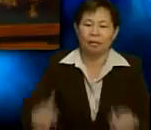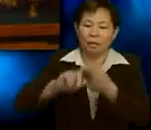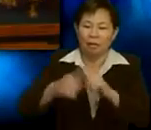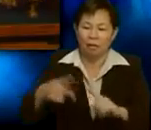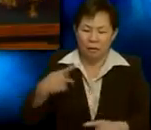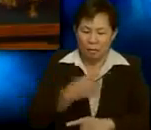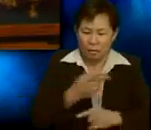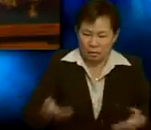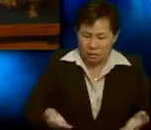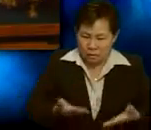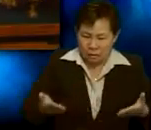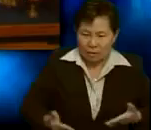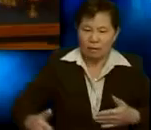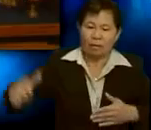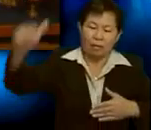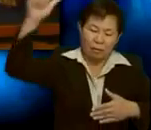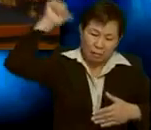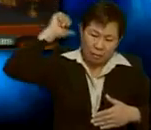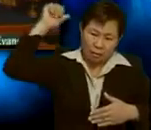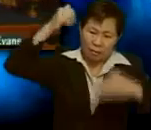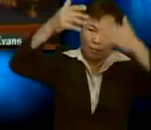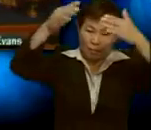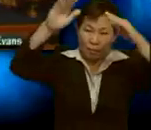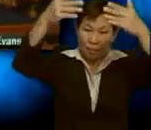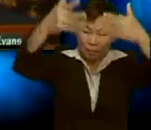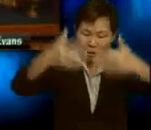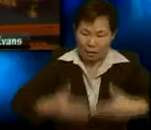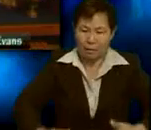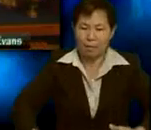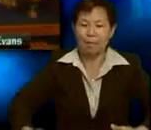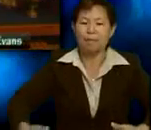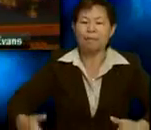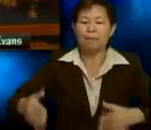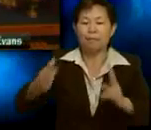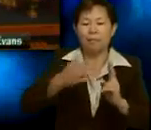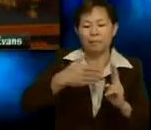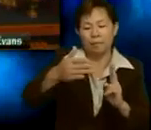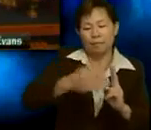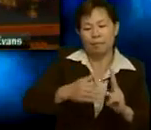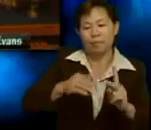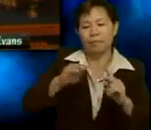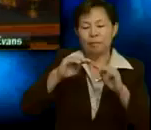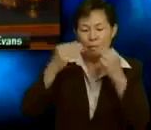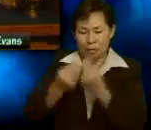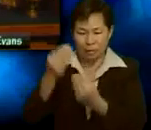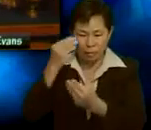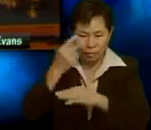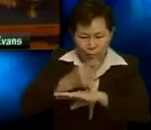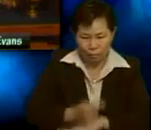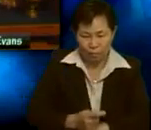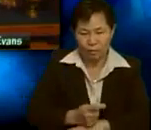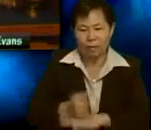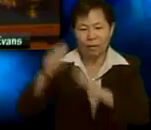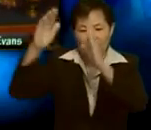Kawan-kawan, kami sekarang sedang berlatar belakangkan pelamin pengantin masyarakat Melayu tradisional. Baiklah kawan-kawan, saya harap